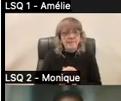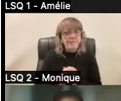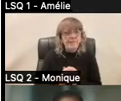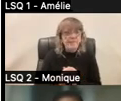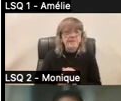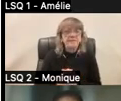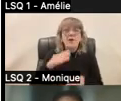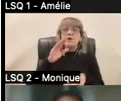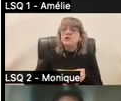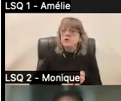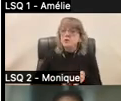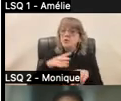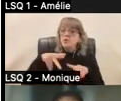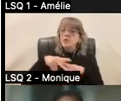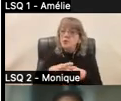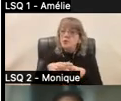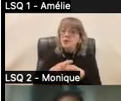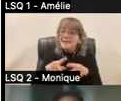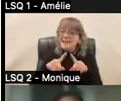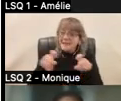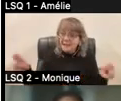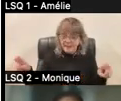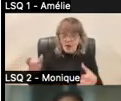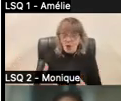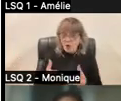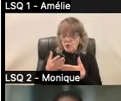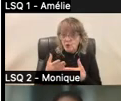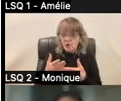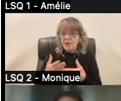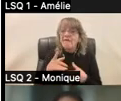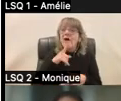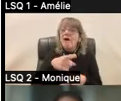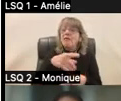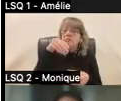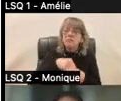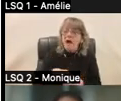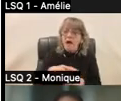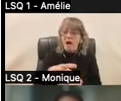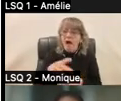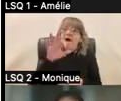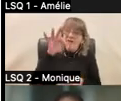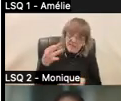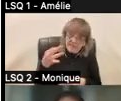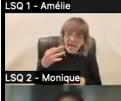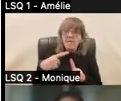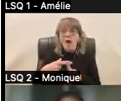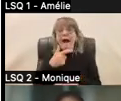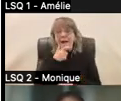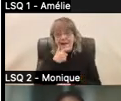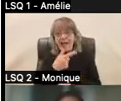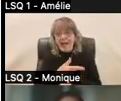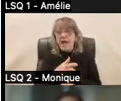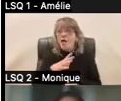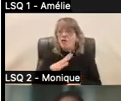En ce qui concerne la trousse à outils de ressources, la trousse à outils de ressources en français et en anglais fournit